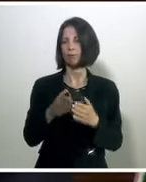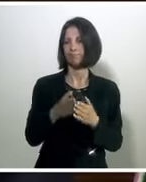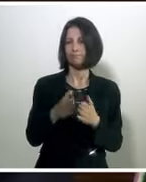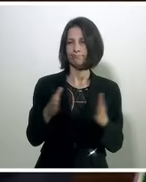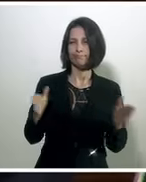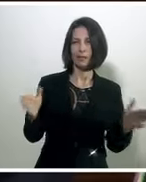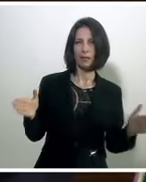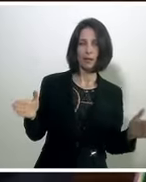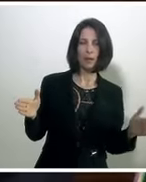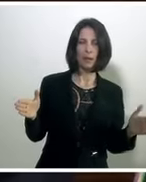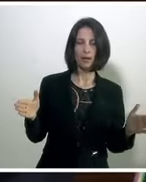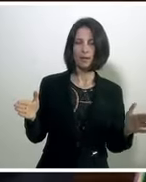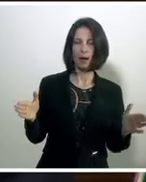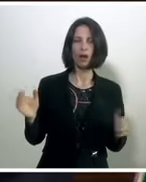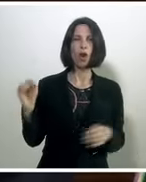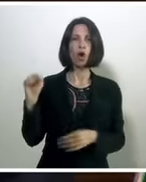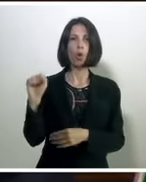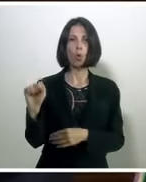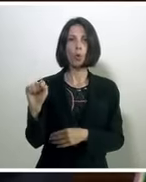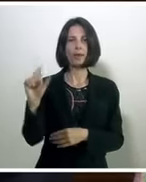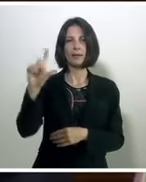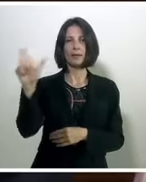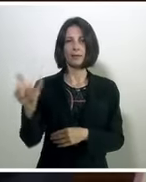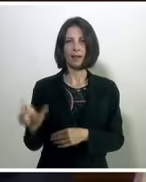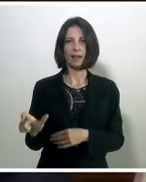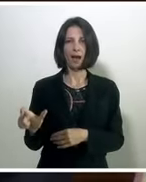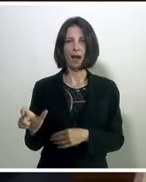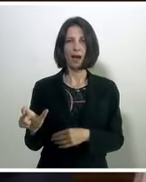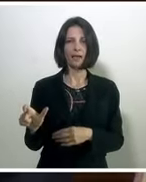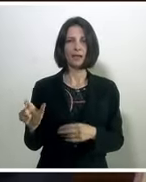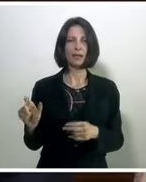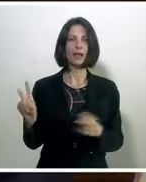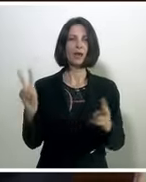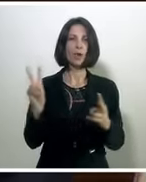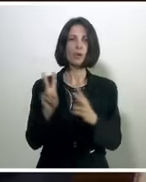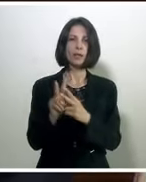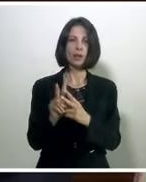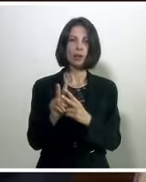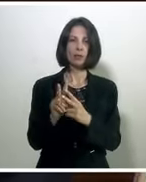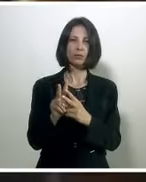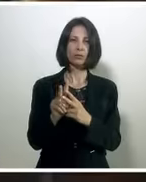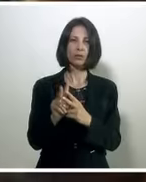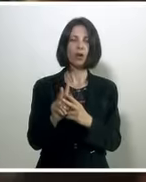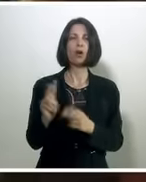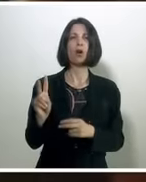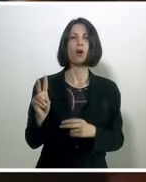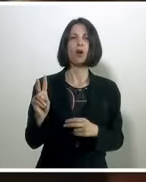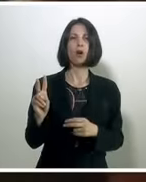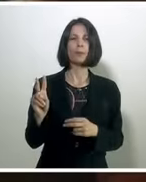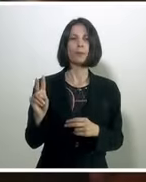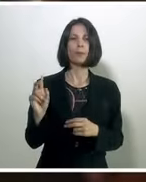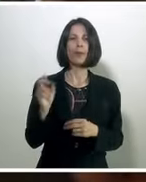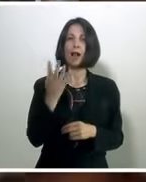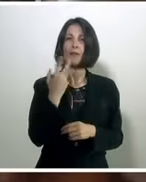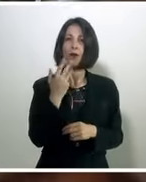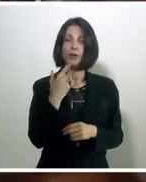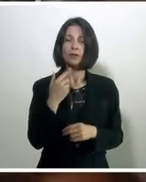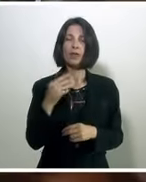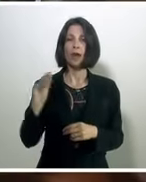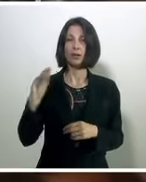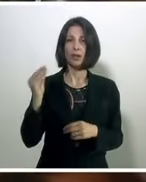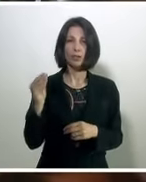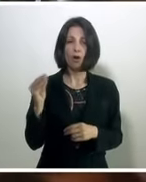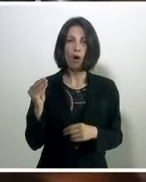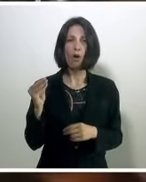italiani che si rendono interpreti dentro il quadro Democratico dei valori e delle nuove istanze di libertà e progresso dei movimenti siano essi giovanili